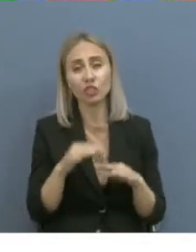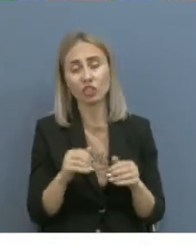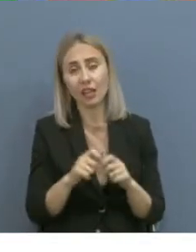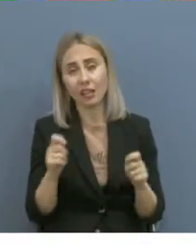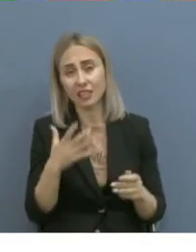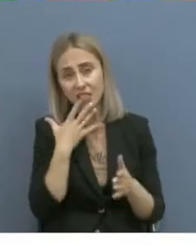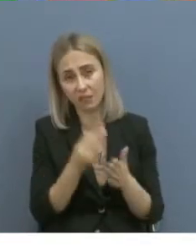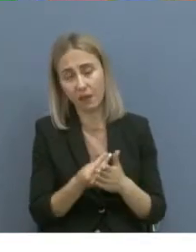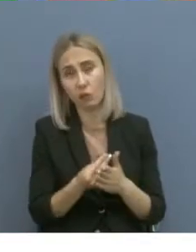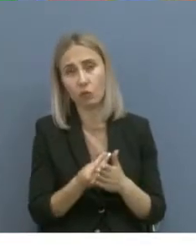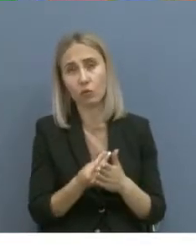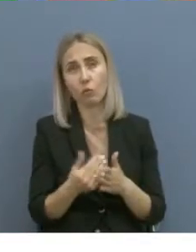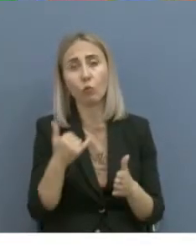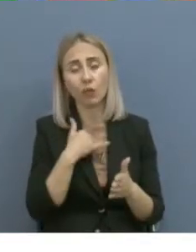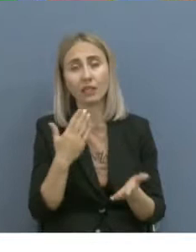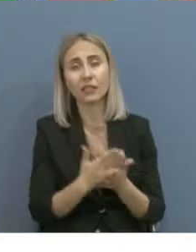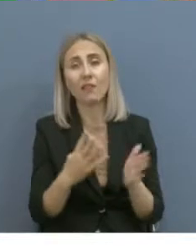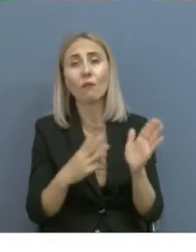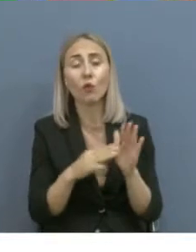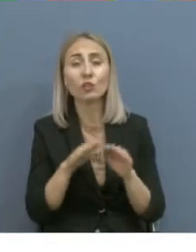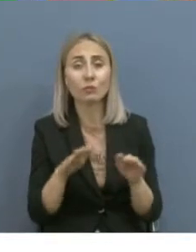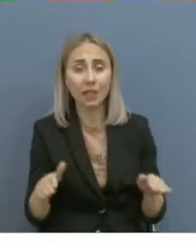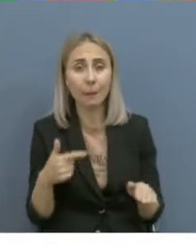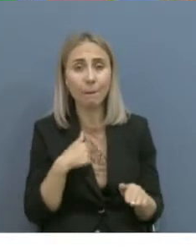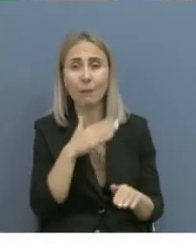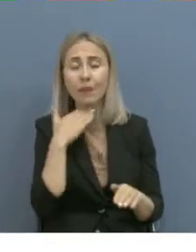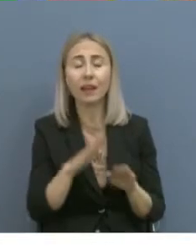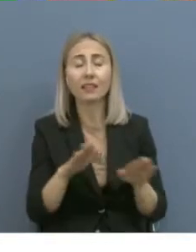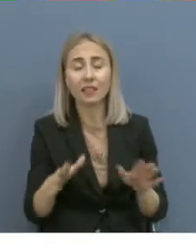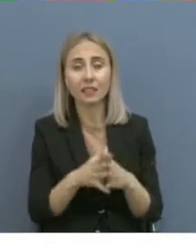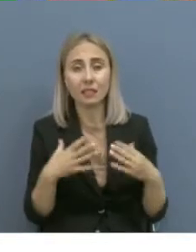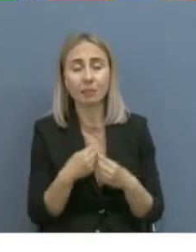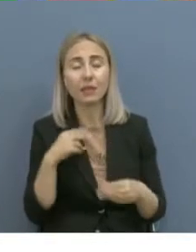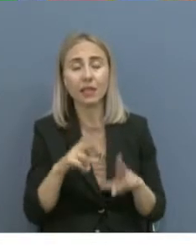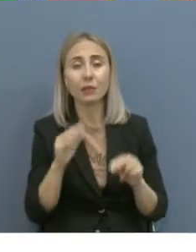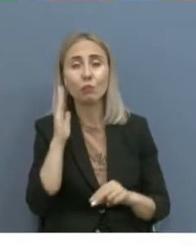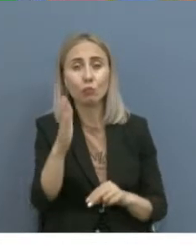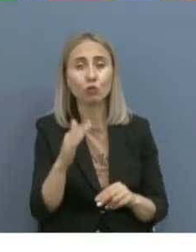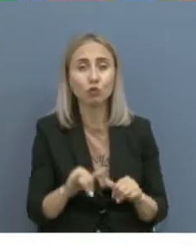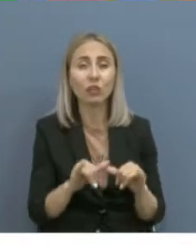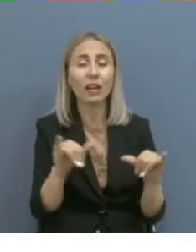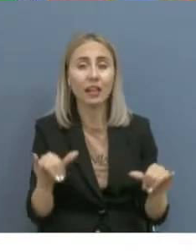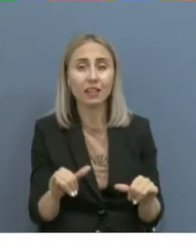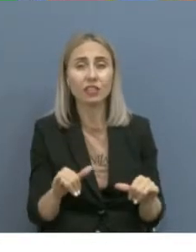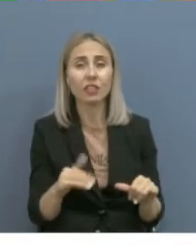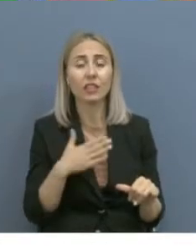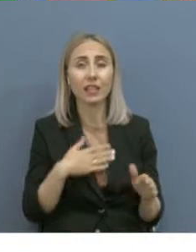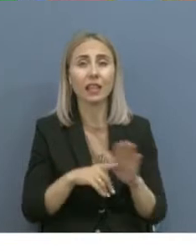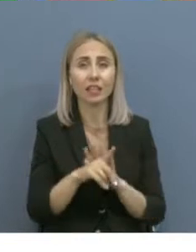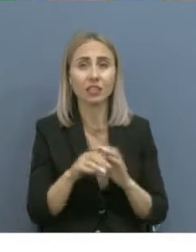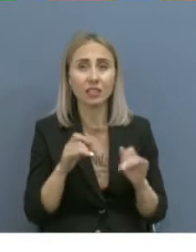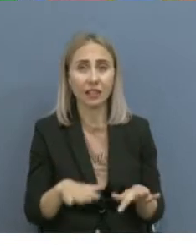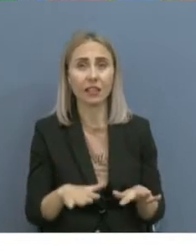Енді күйеуім екеуміз өз кәсібімізді ашсақ деп шештік. Оның үстіне біздің 8 баламыз бар, көппалалы отбасымыз. Болашақта бастаған